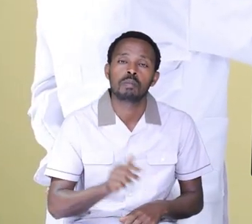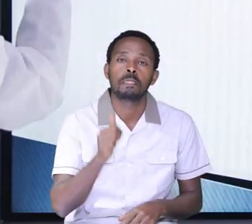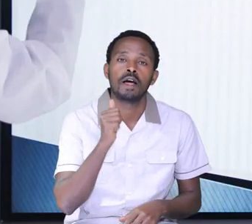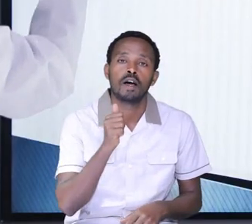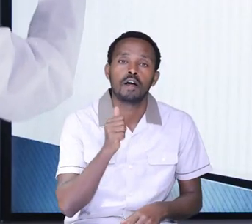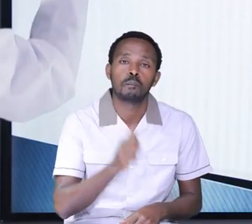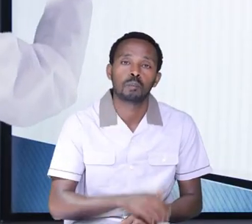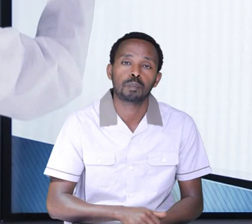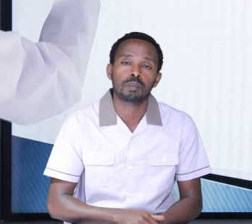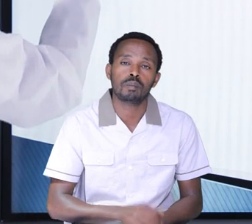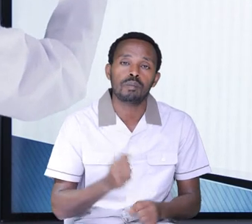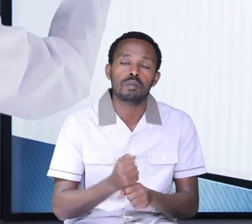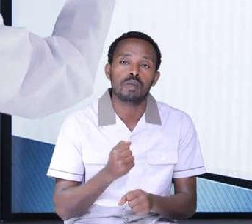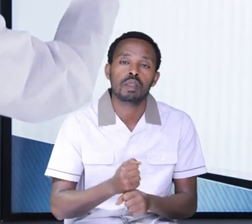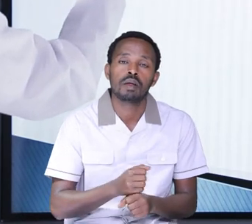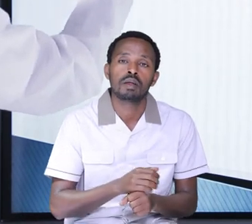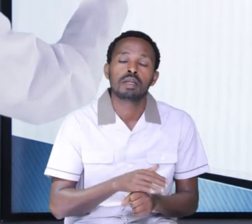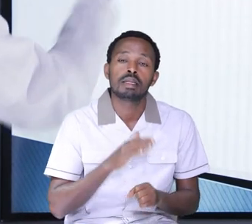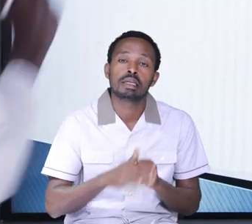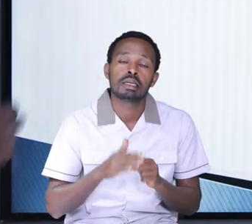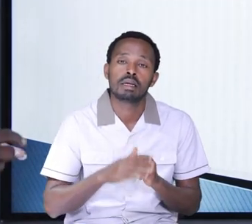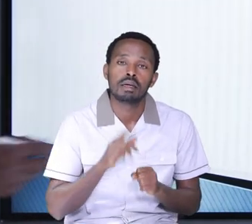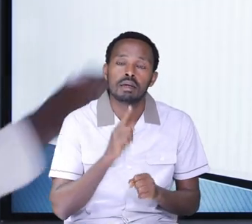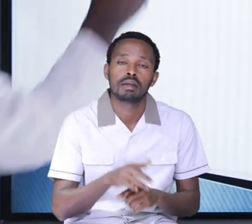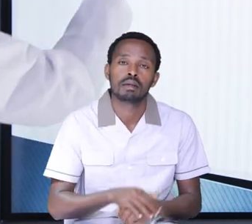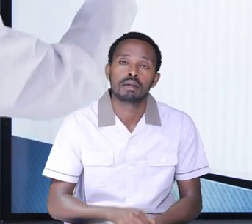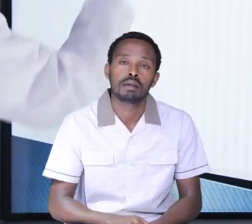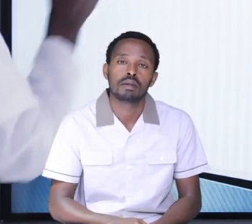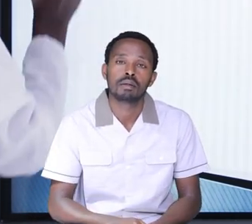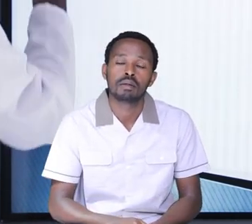aratti dalaga cijatati